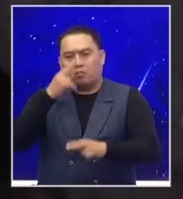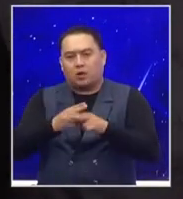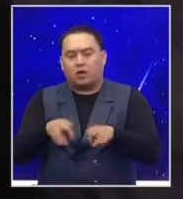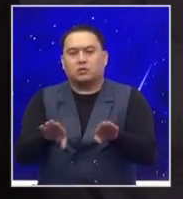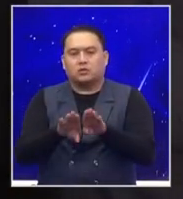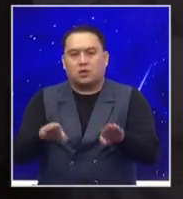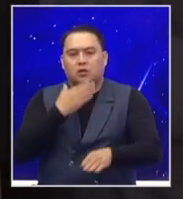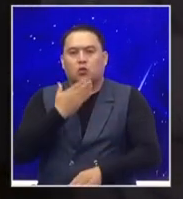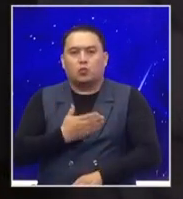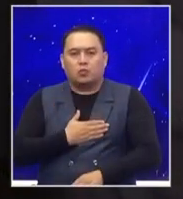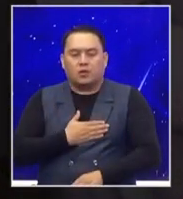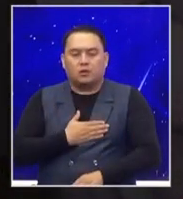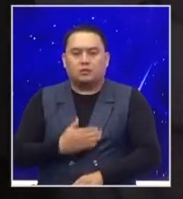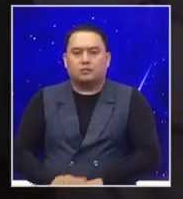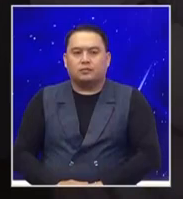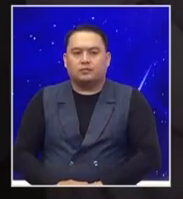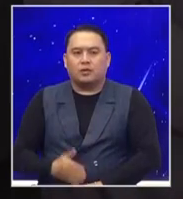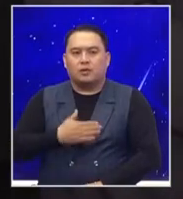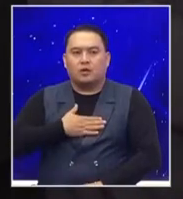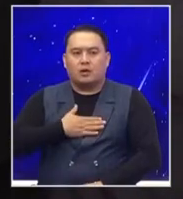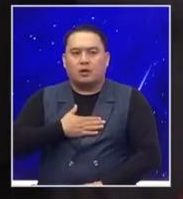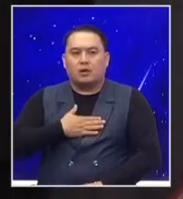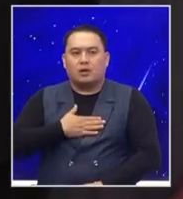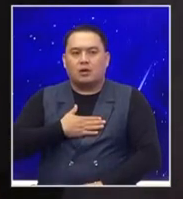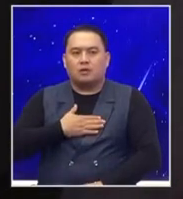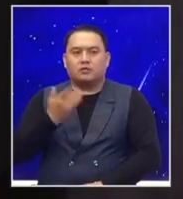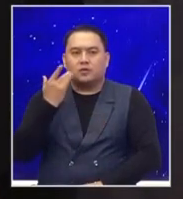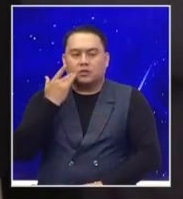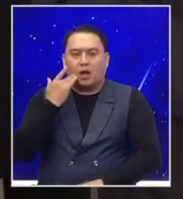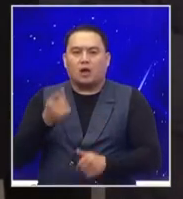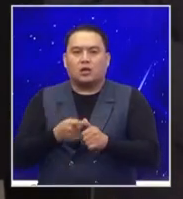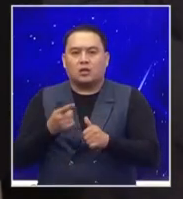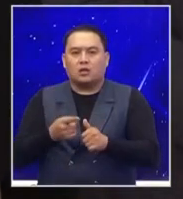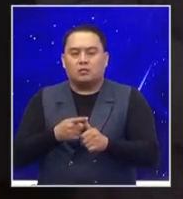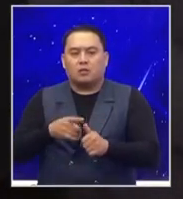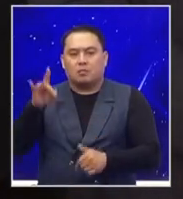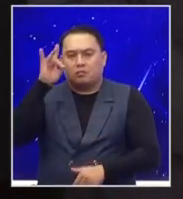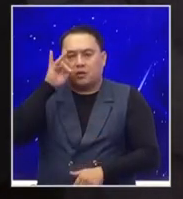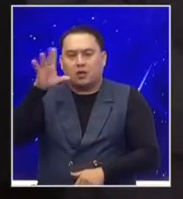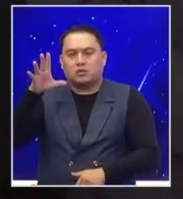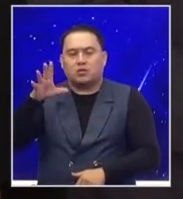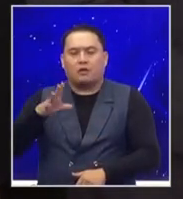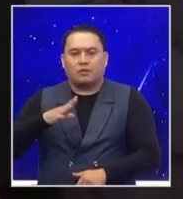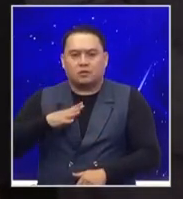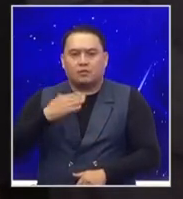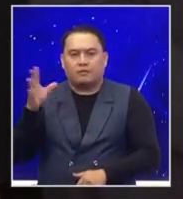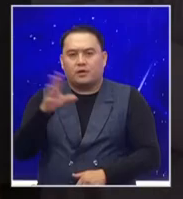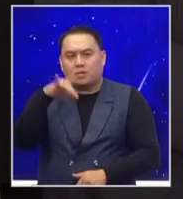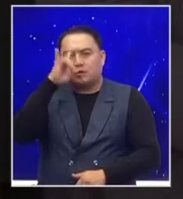Иман болсын. Әлі Бесенің аты бұдан да үлкен дәрежеге жетіп қалыпта